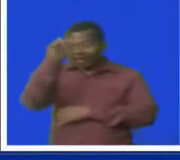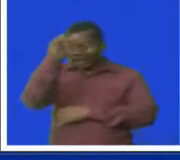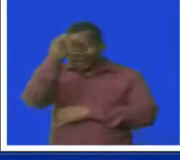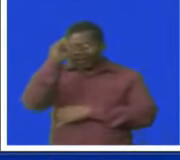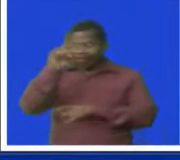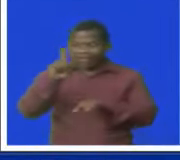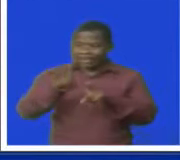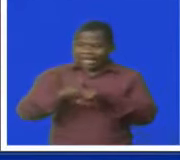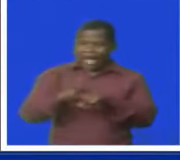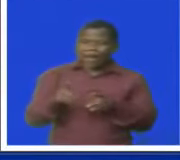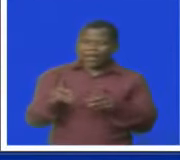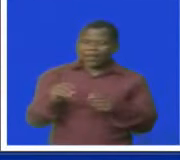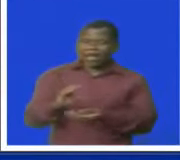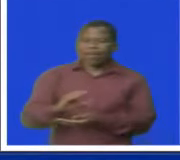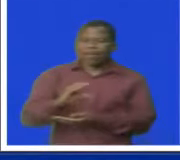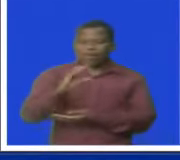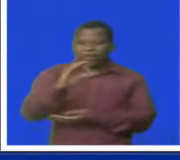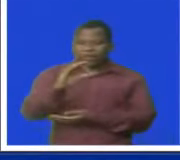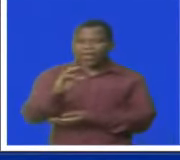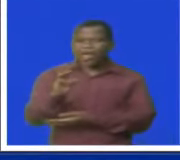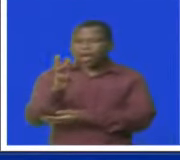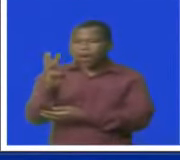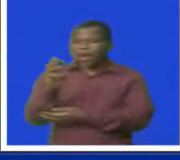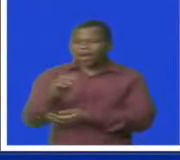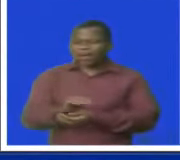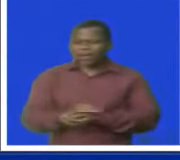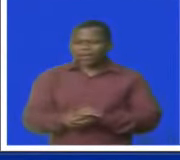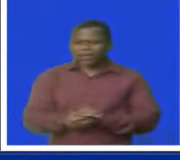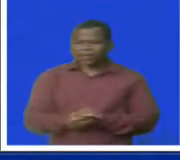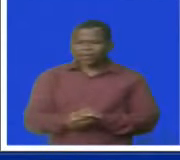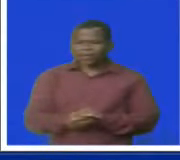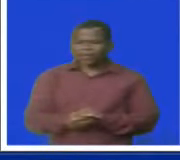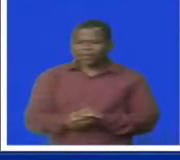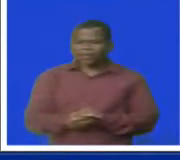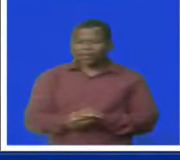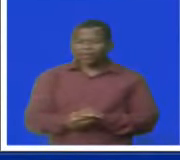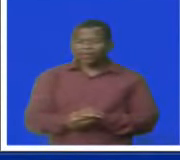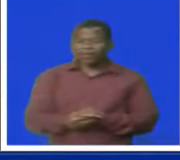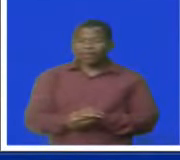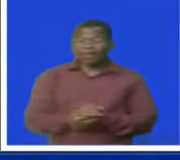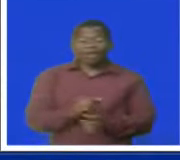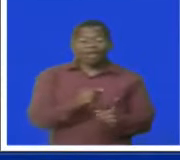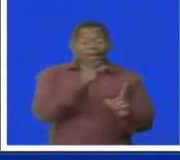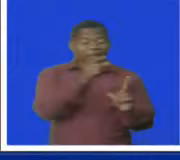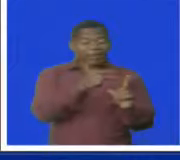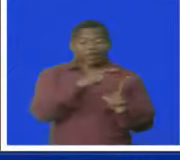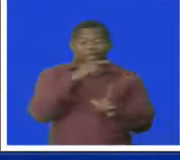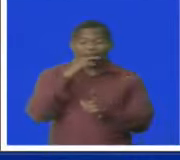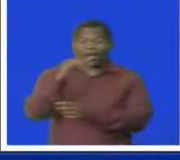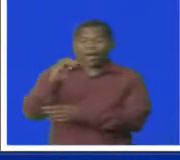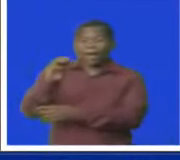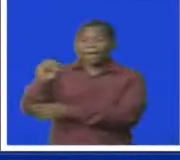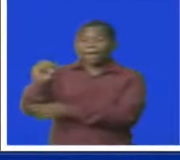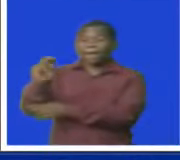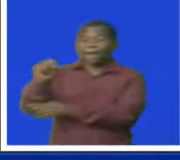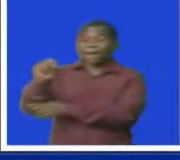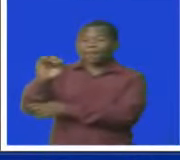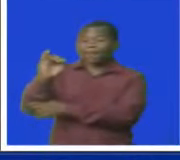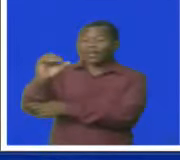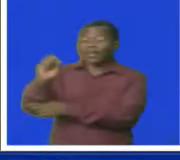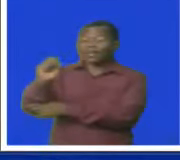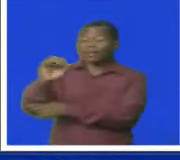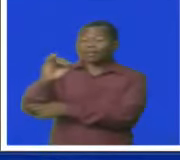financial literacy. Commissioner wetelubanjiswano nonhlanhla mnisi uthi batawenda siciniseko sekuthi lo msebenzi uqhubeka ngendlela